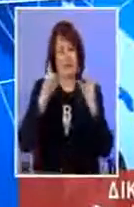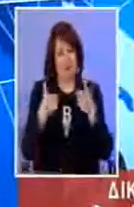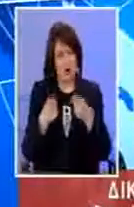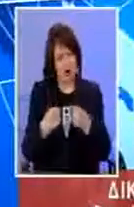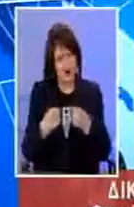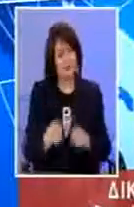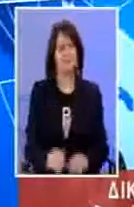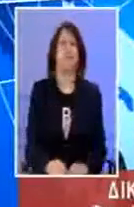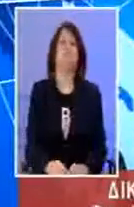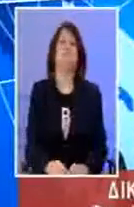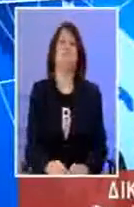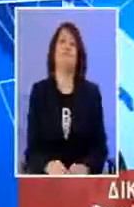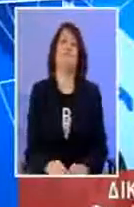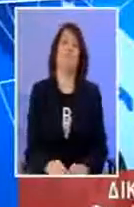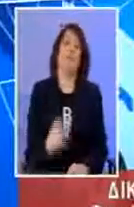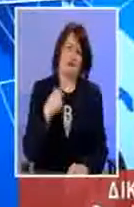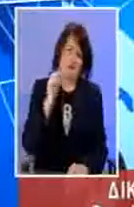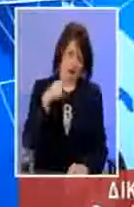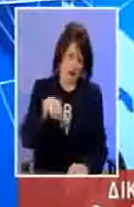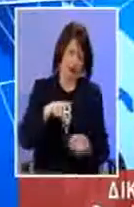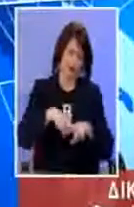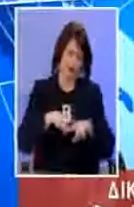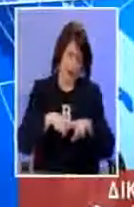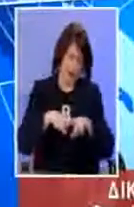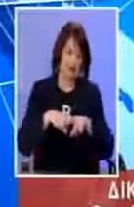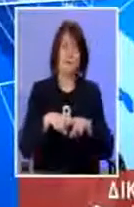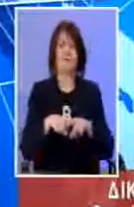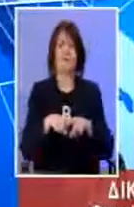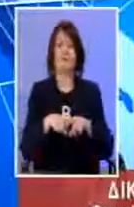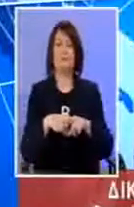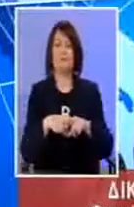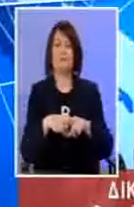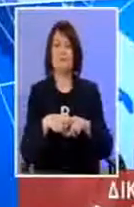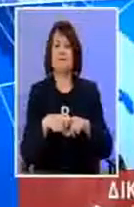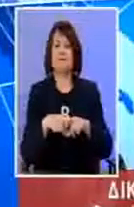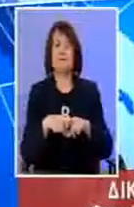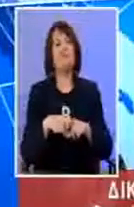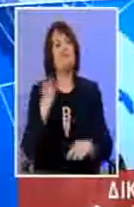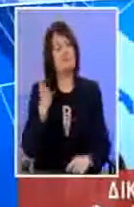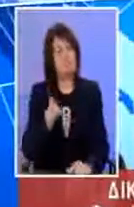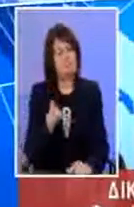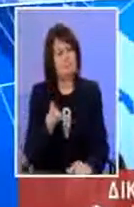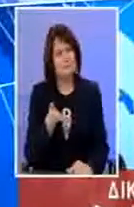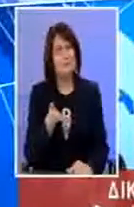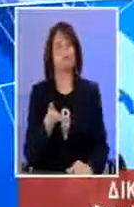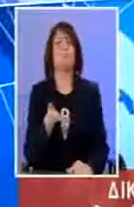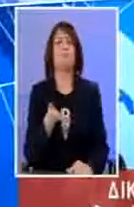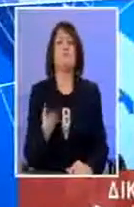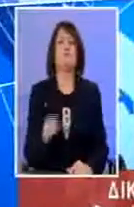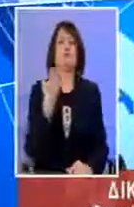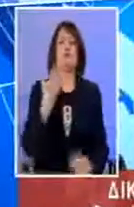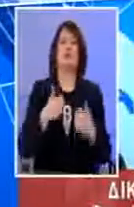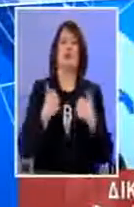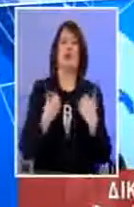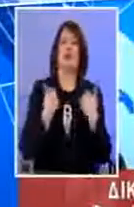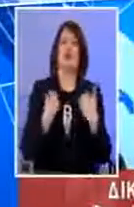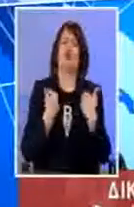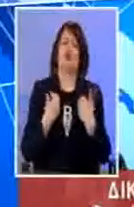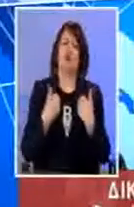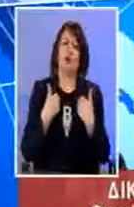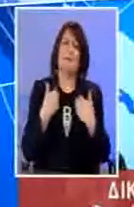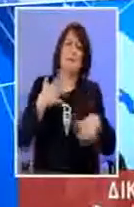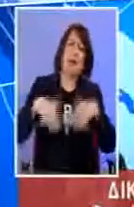και ταυτόχρονα εθνικός βουλευτής και ήρθε κάποιο νέο παιδί το οποίο ήταν